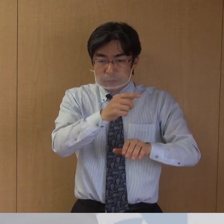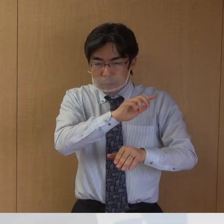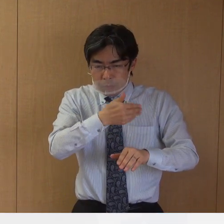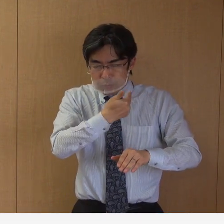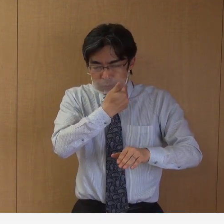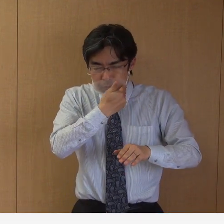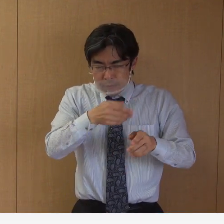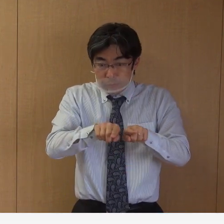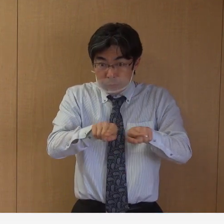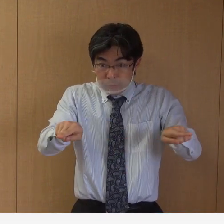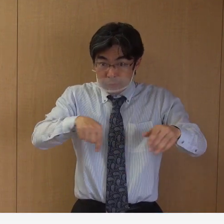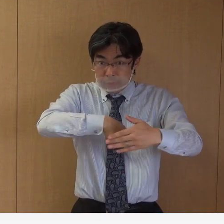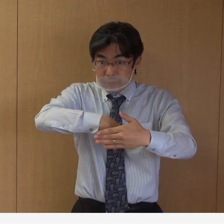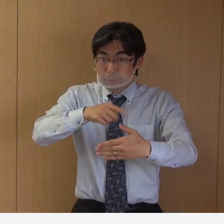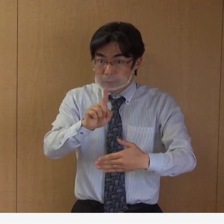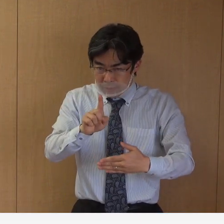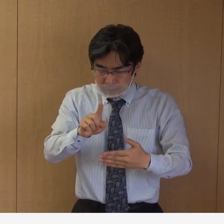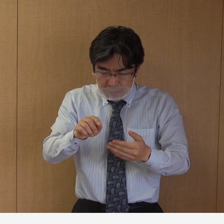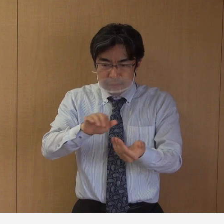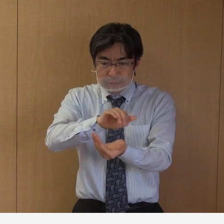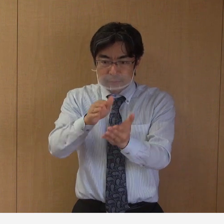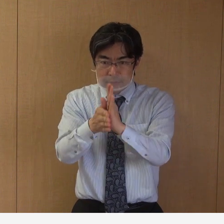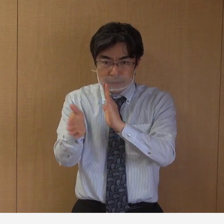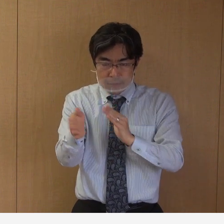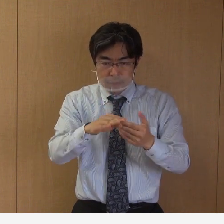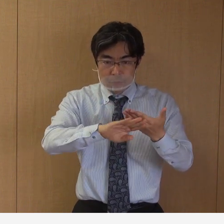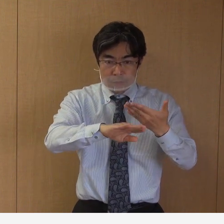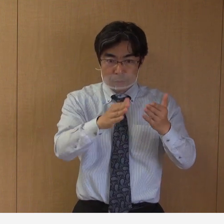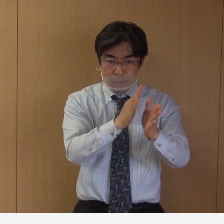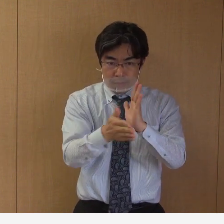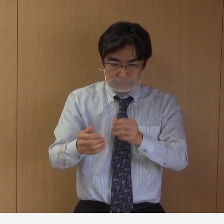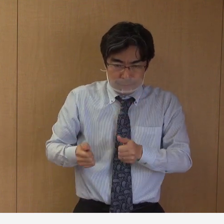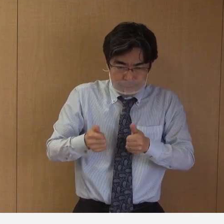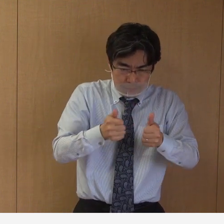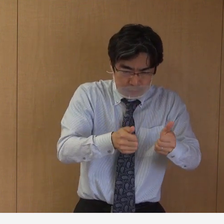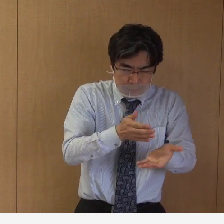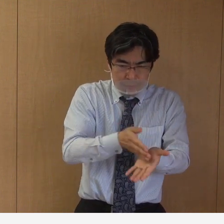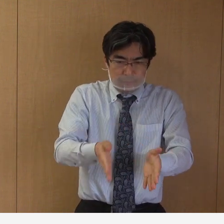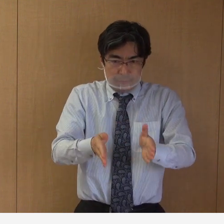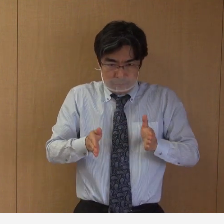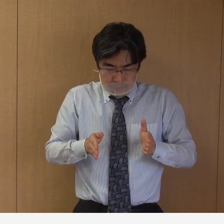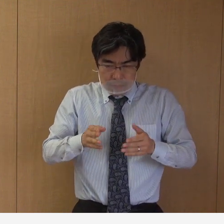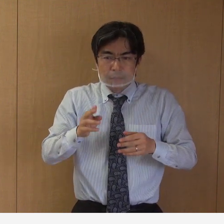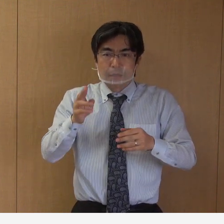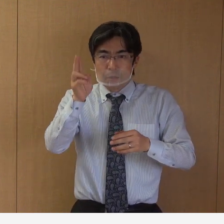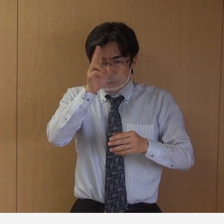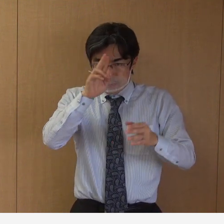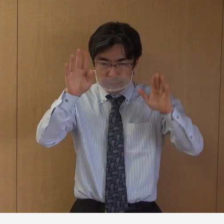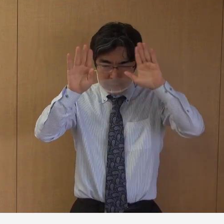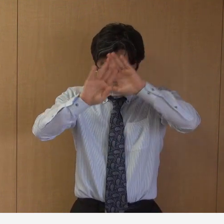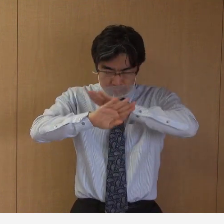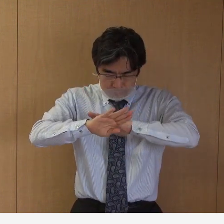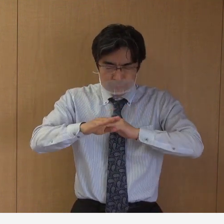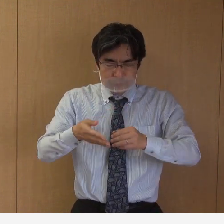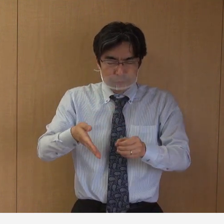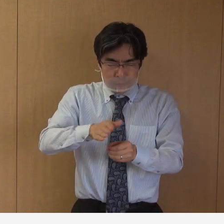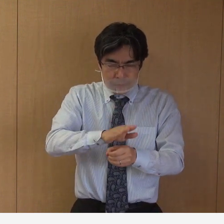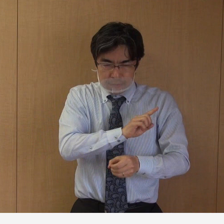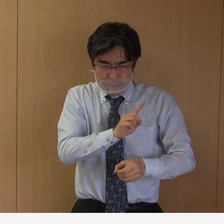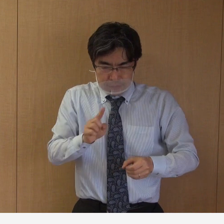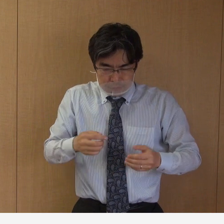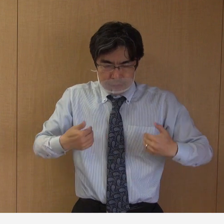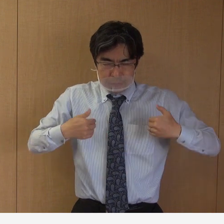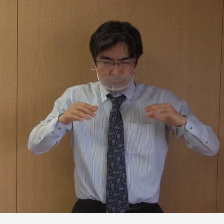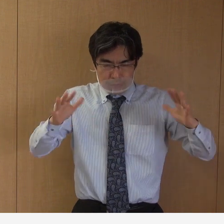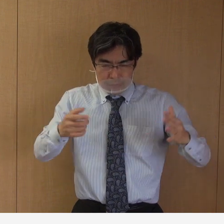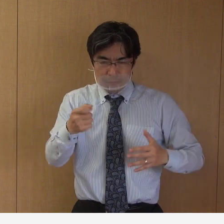置では、県境をまたぐ移動の自粛、日中も含めた不要不急の外出移動